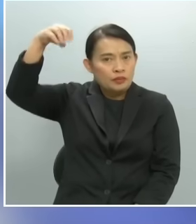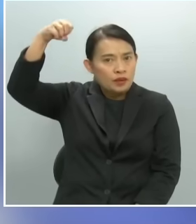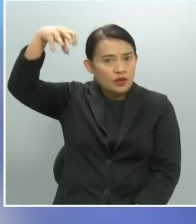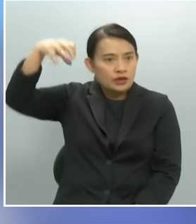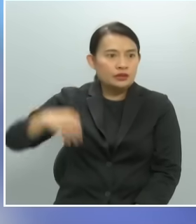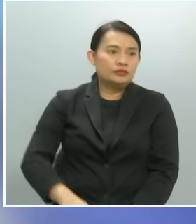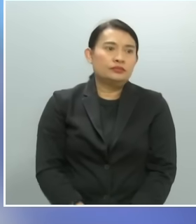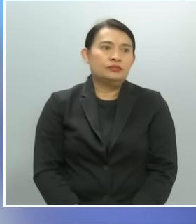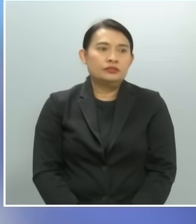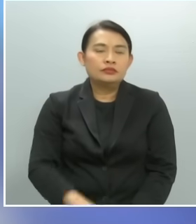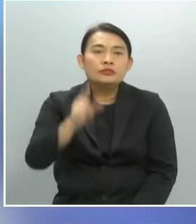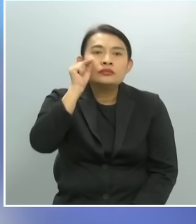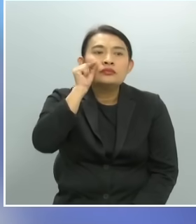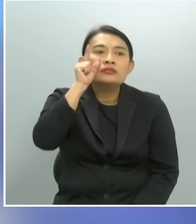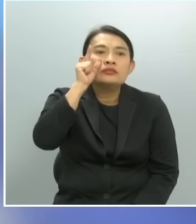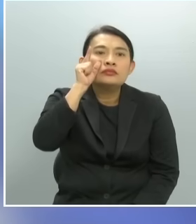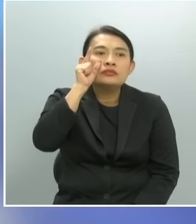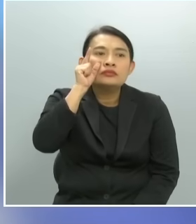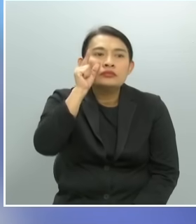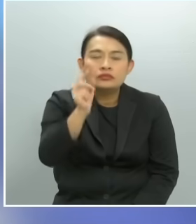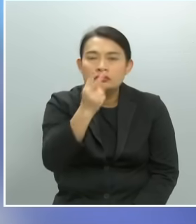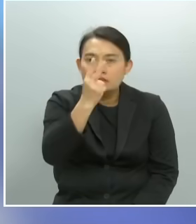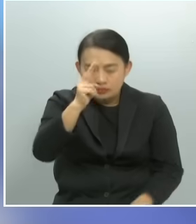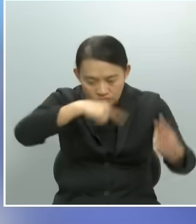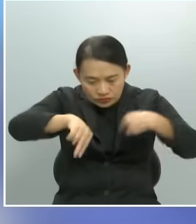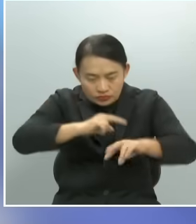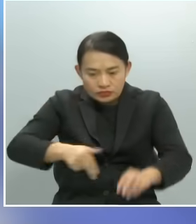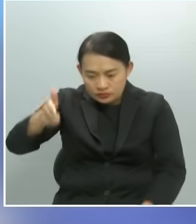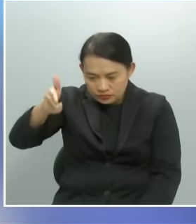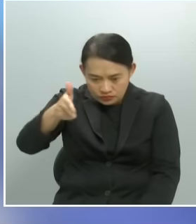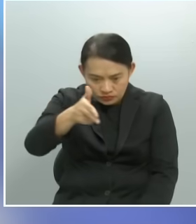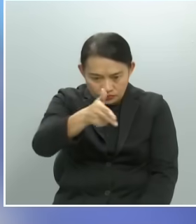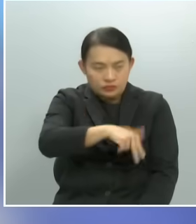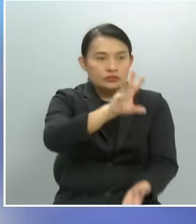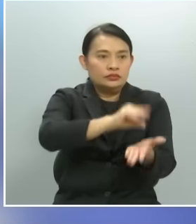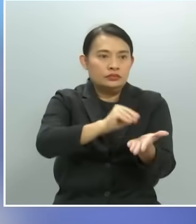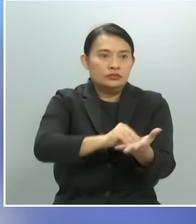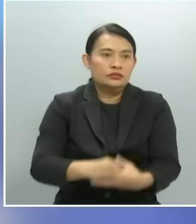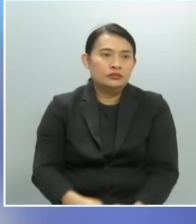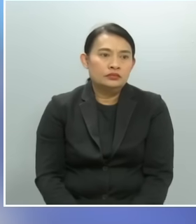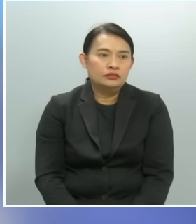ตื่นมาปุ๊บถ่ายสำรวจให้ดูนะฮะบริเวณห้องนะครับ